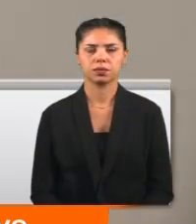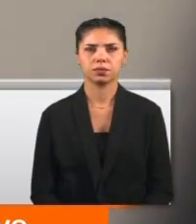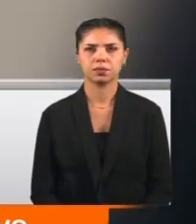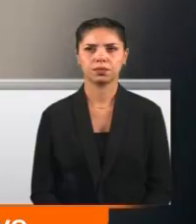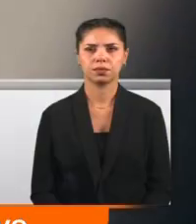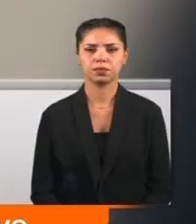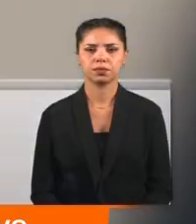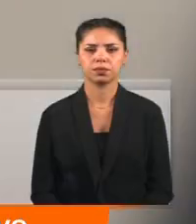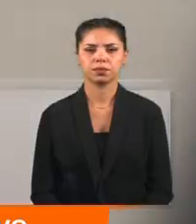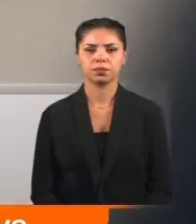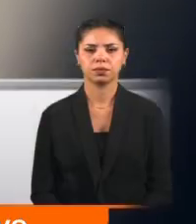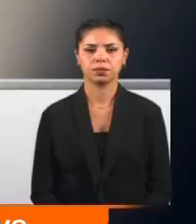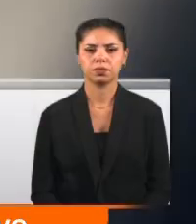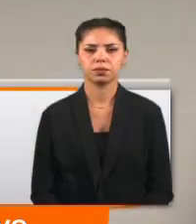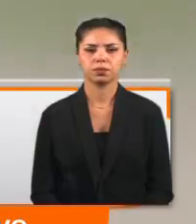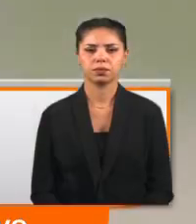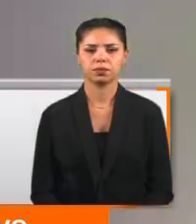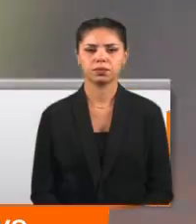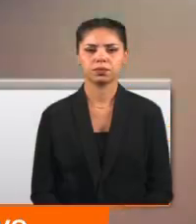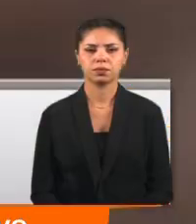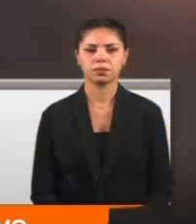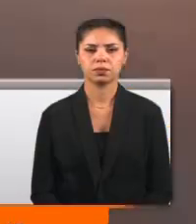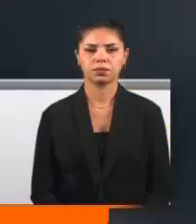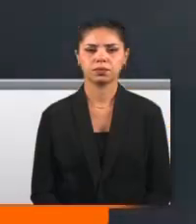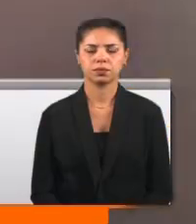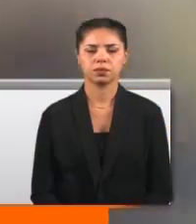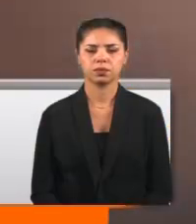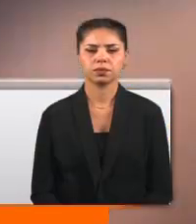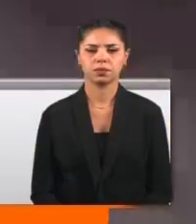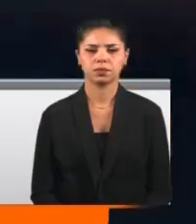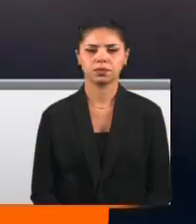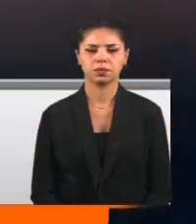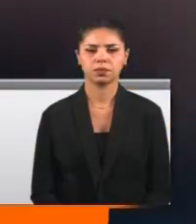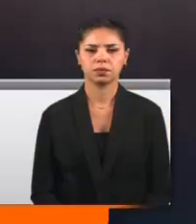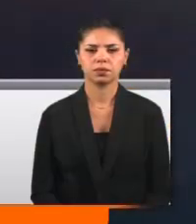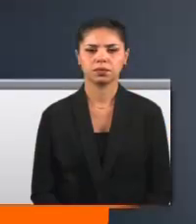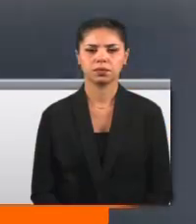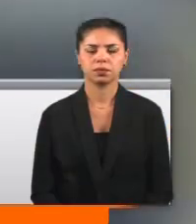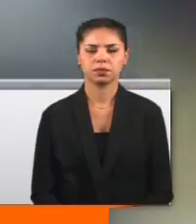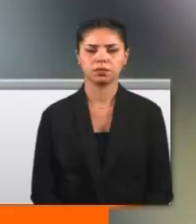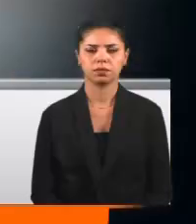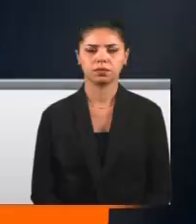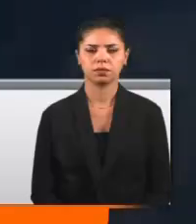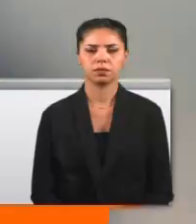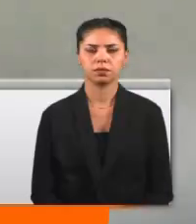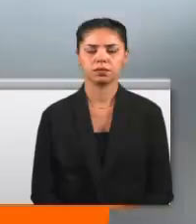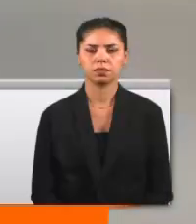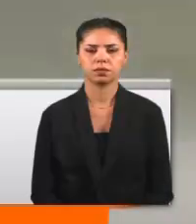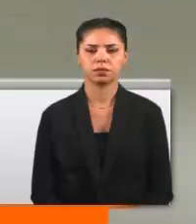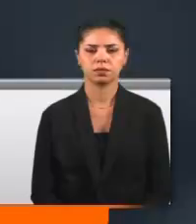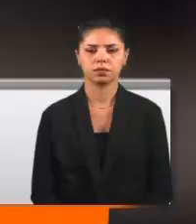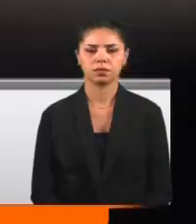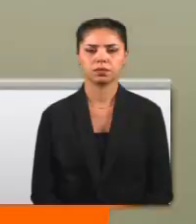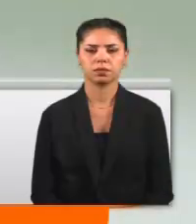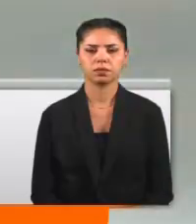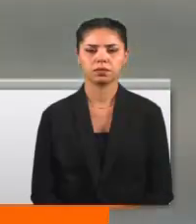ağlıyorlar. Odunla geldi, odunla geldi. Sakın yapma. Abi çocuk, abi gitsene! Yapma, öyle yapma, hareketi